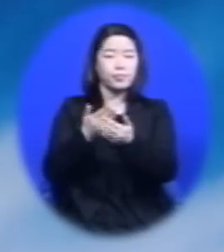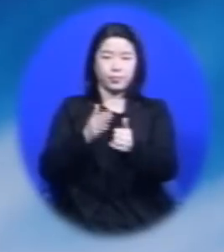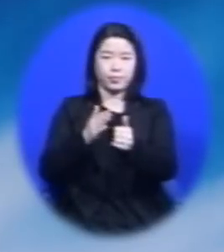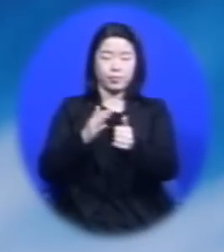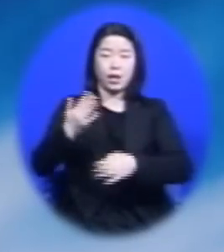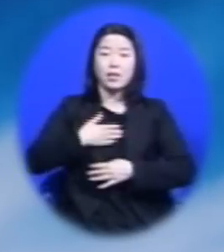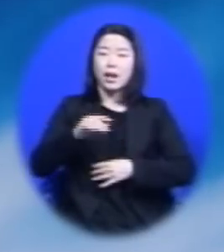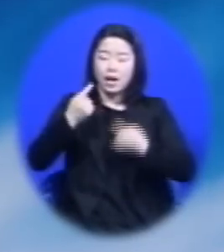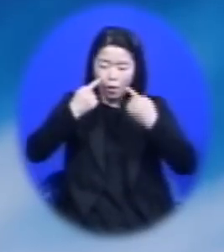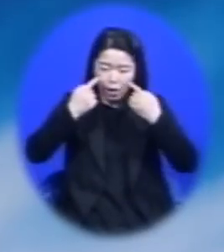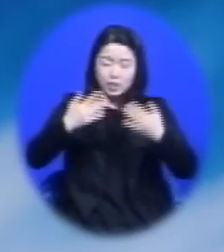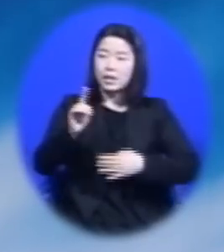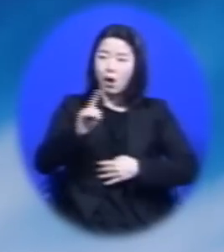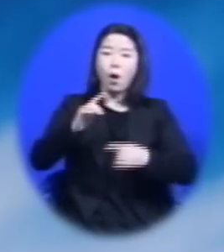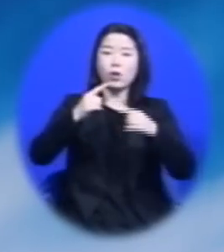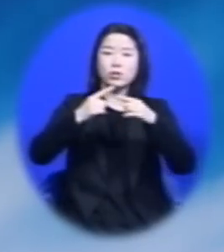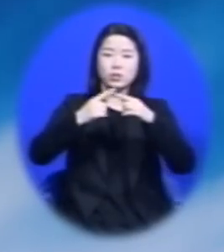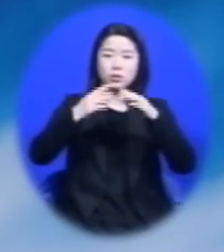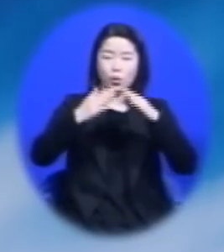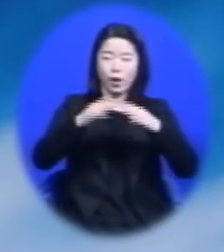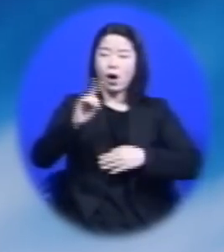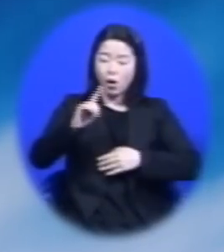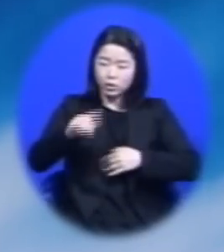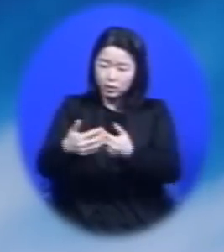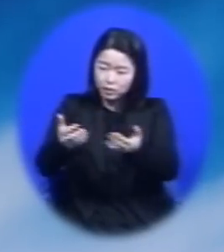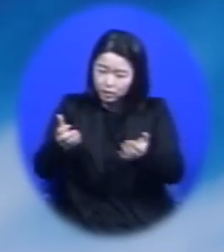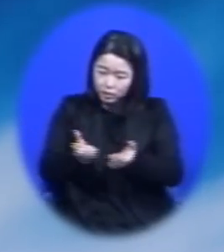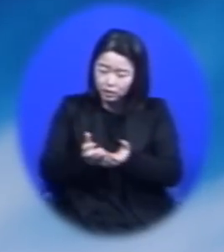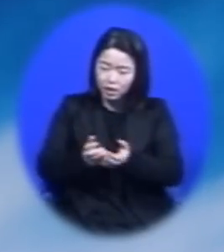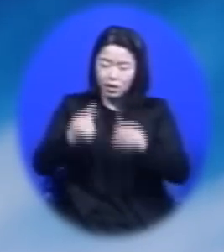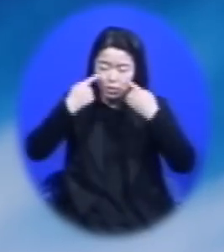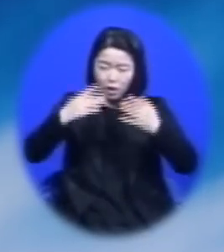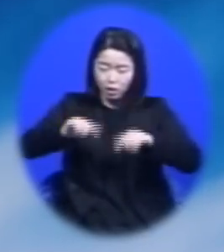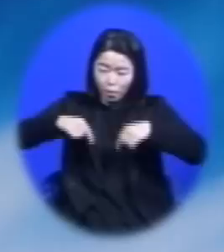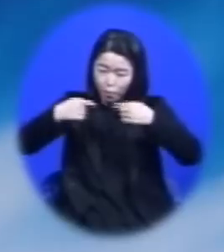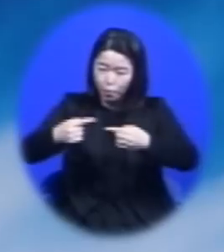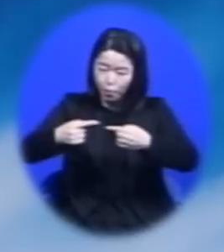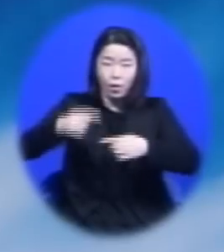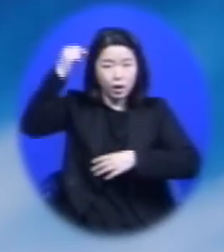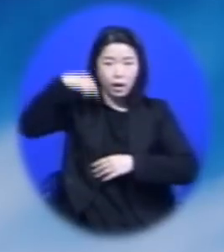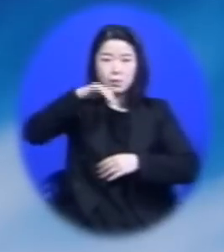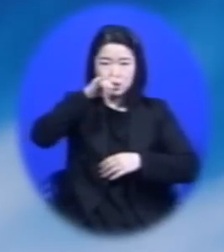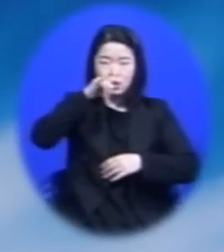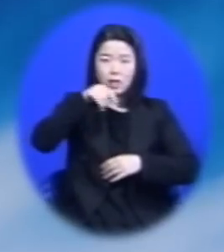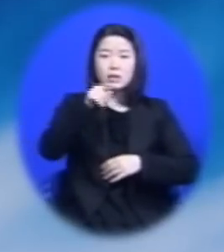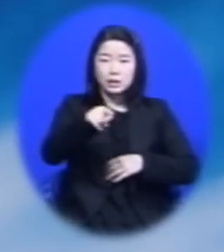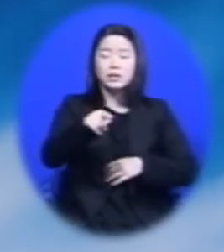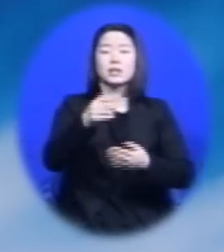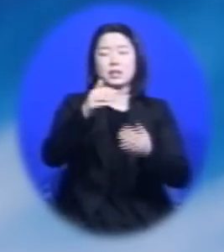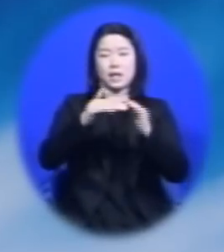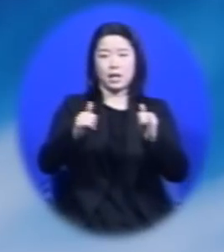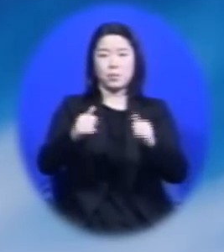정확하게 어느 교회 어느 소그룹 안에 정확한 소속감이 있으셔야 그분이 교인입니다